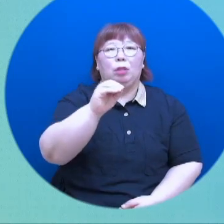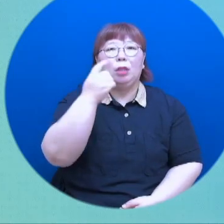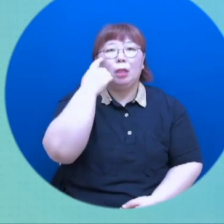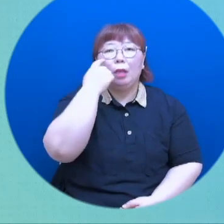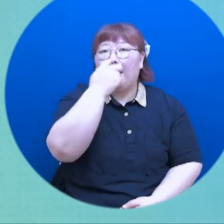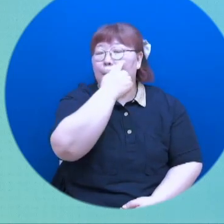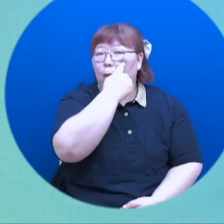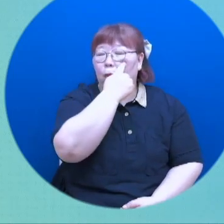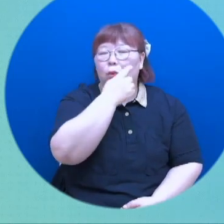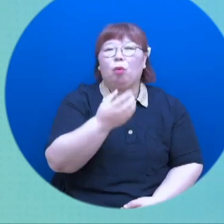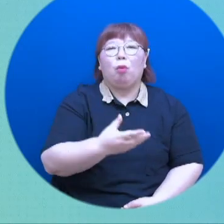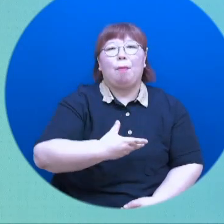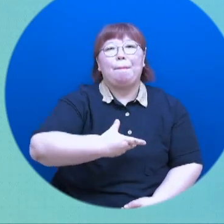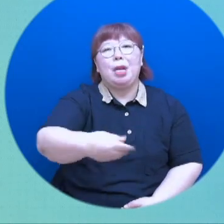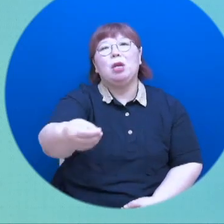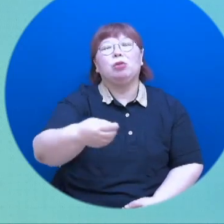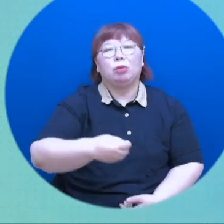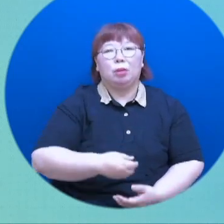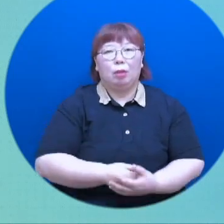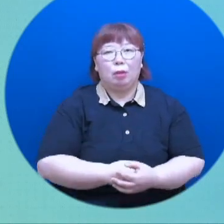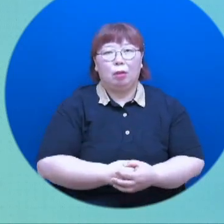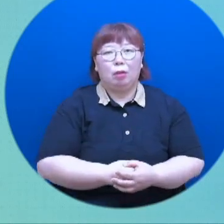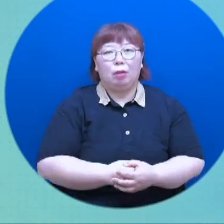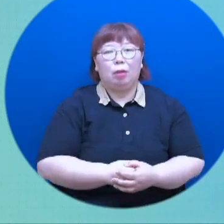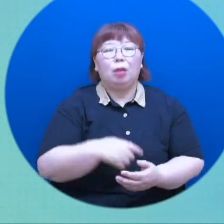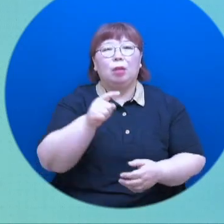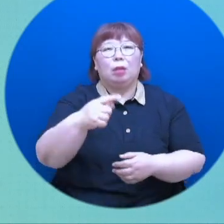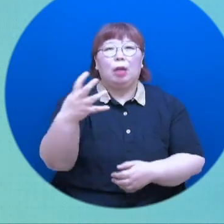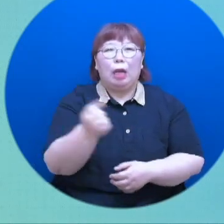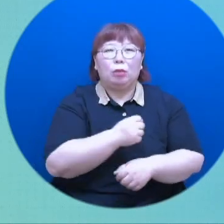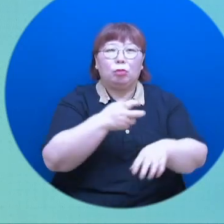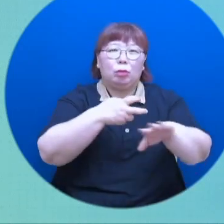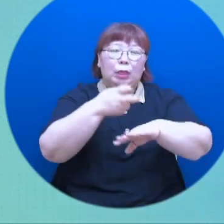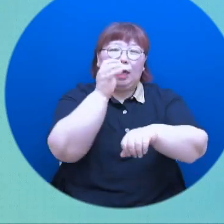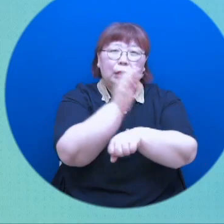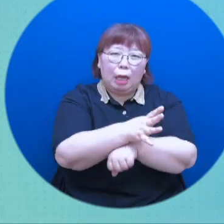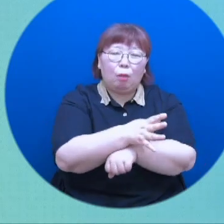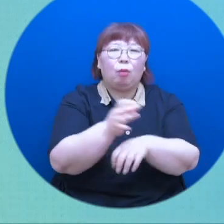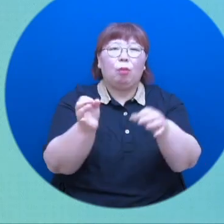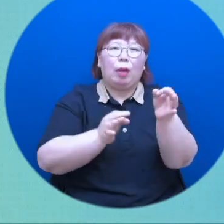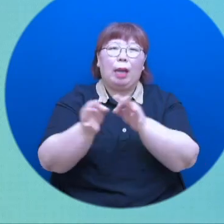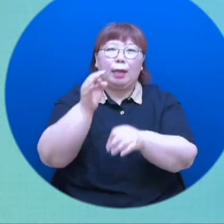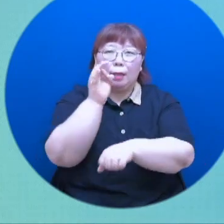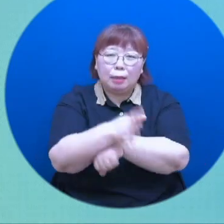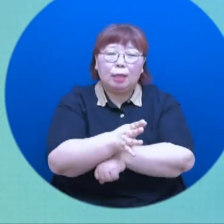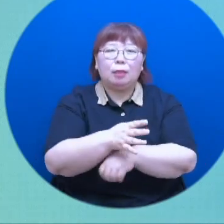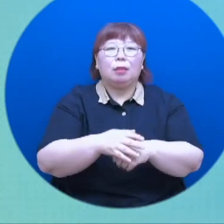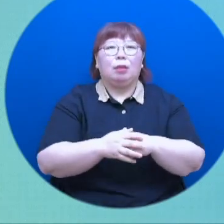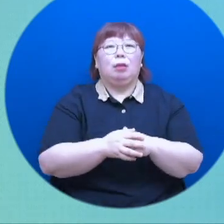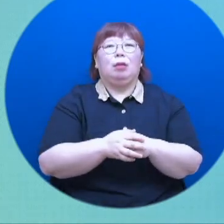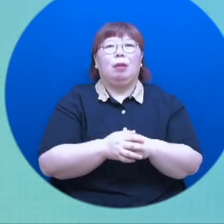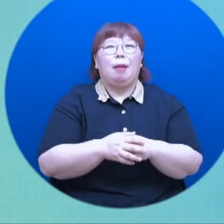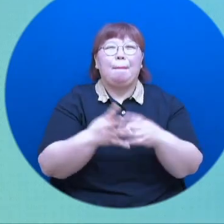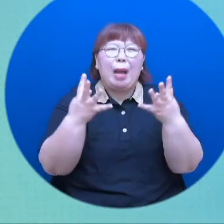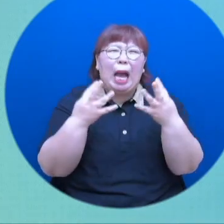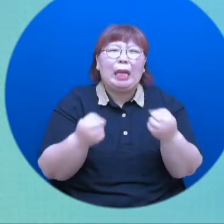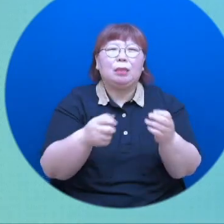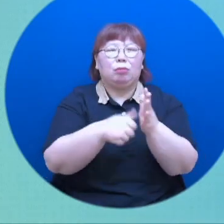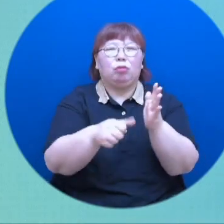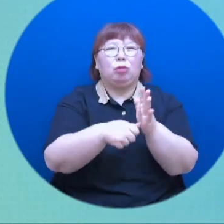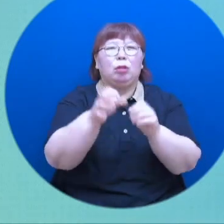거예요. 여러분, 그걸 가지고 차 하나 사고 가게 하나 사고 많은 물건을 살 수가